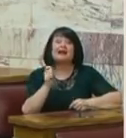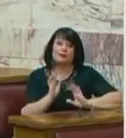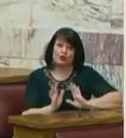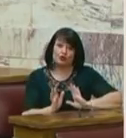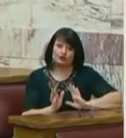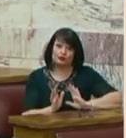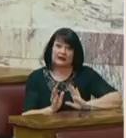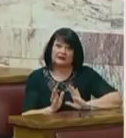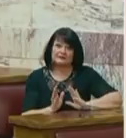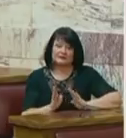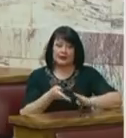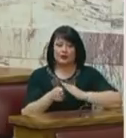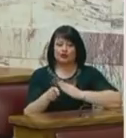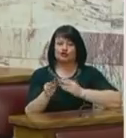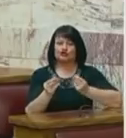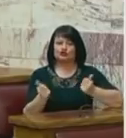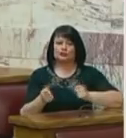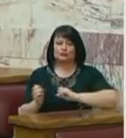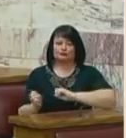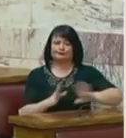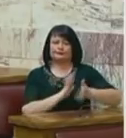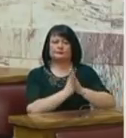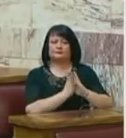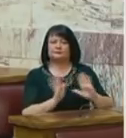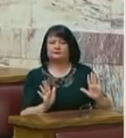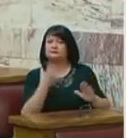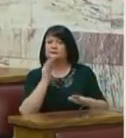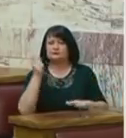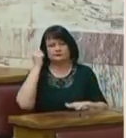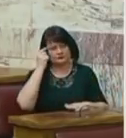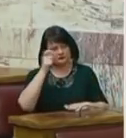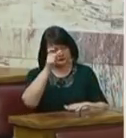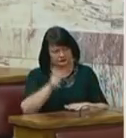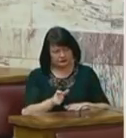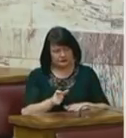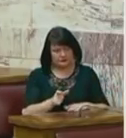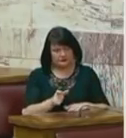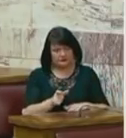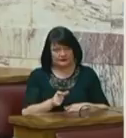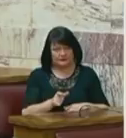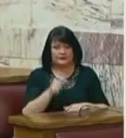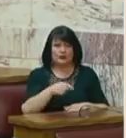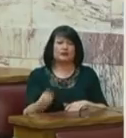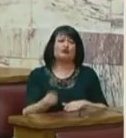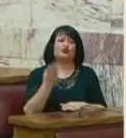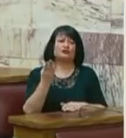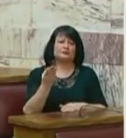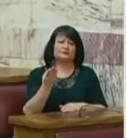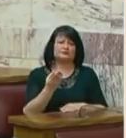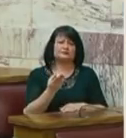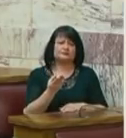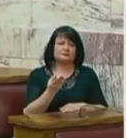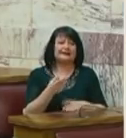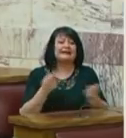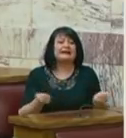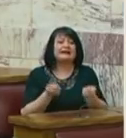Στρίβιν δια του Αραβόνος». Διότι έχει καταλάβει και αυτός, ως νέος Γαλιλαίος βεβαίως, τι ακριβώς συμβαίνει.